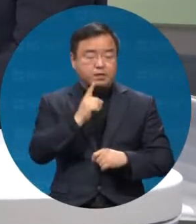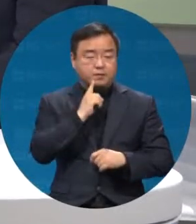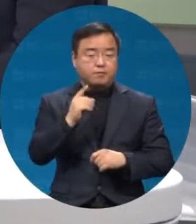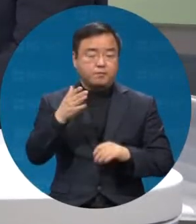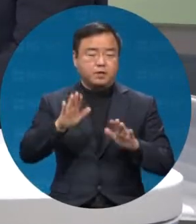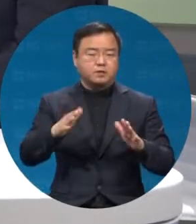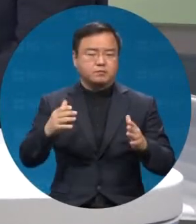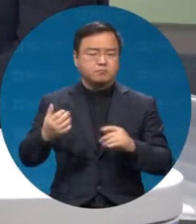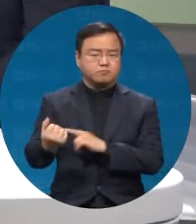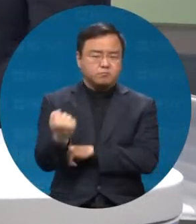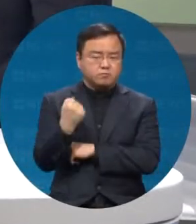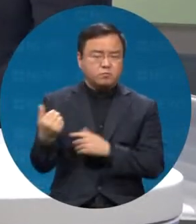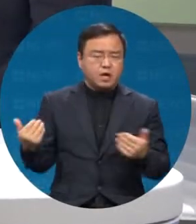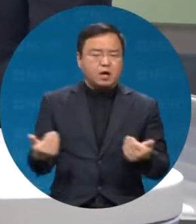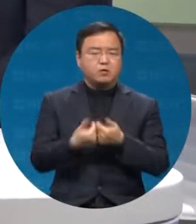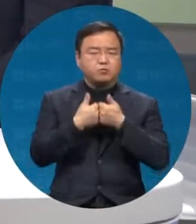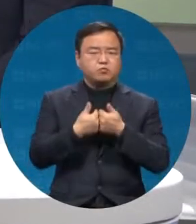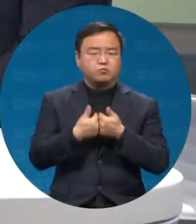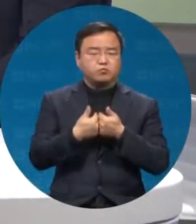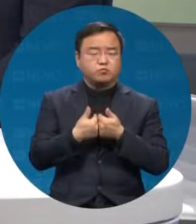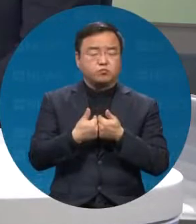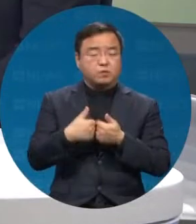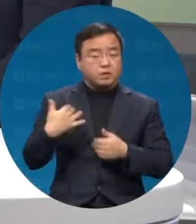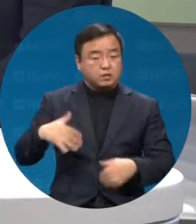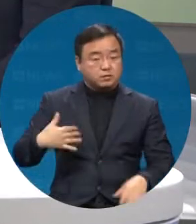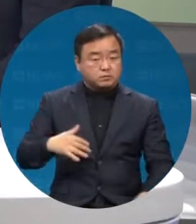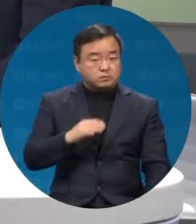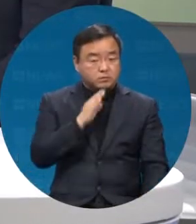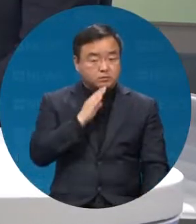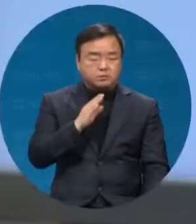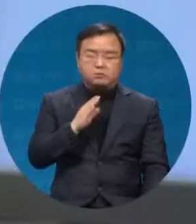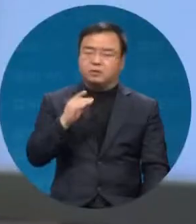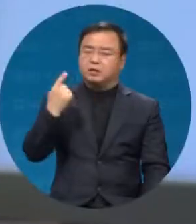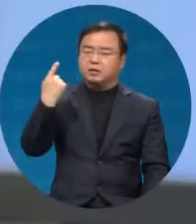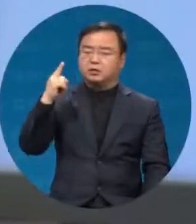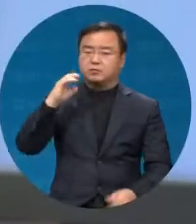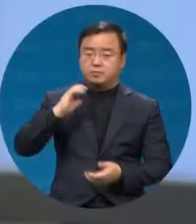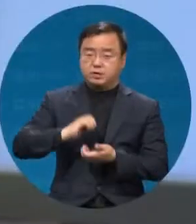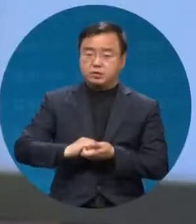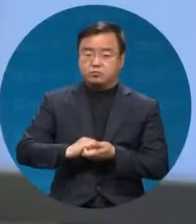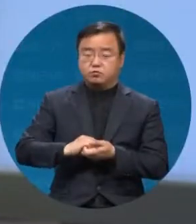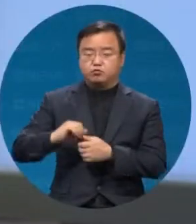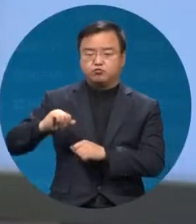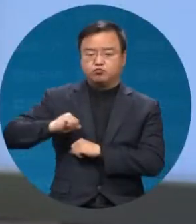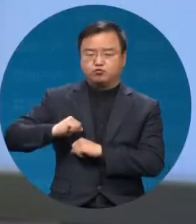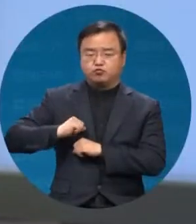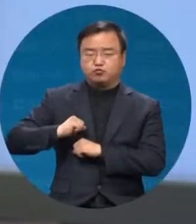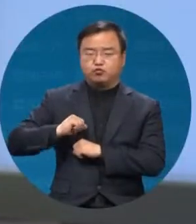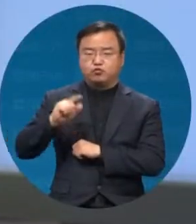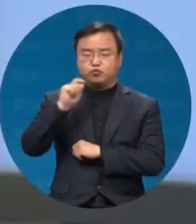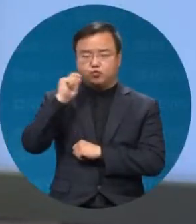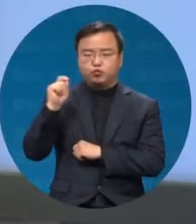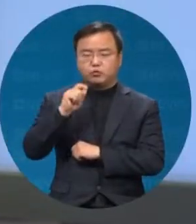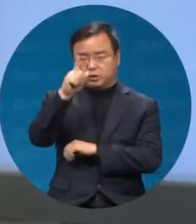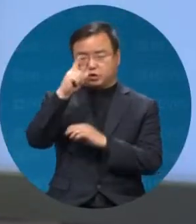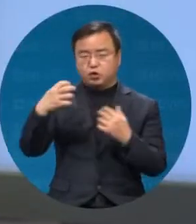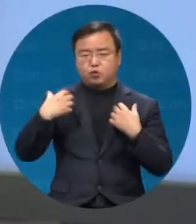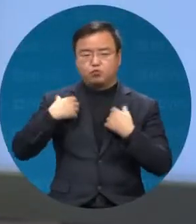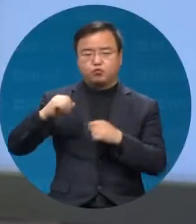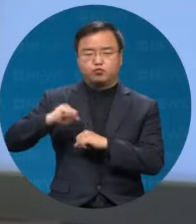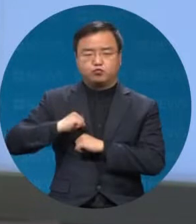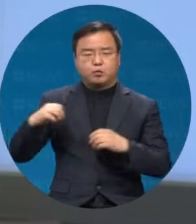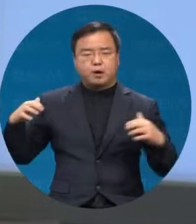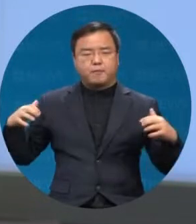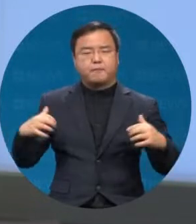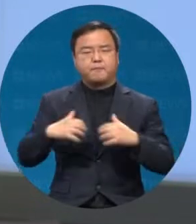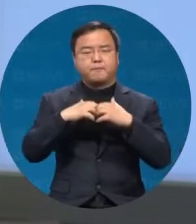무력충돌 아직 발생하여 찌는 않은 상황이죠 근데 아직 까진 러시아 정규군과 우크라이나 정부 군 사이에서의 물욕 측 무력 충돌은 발생하지